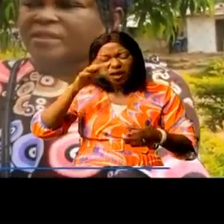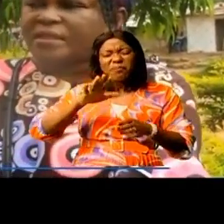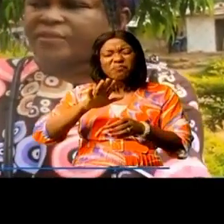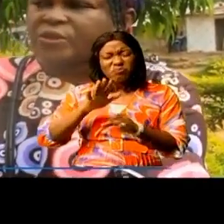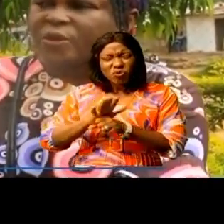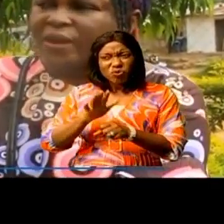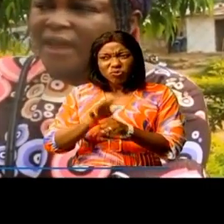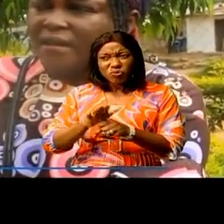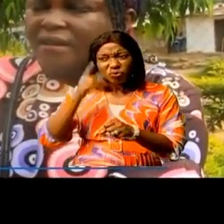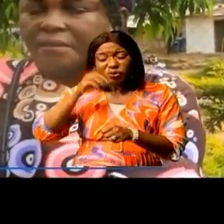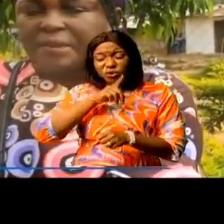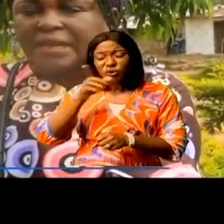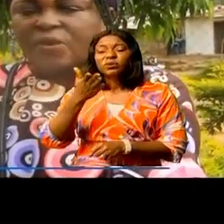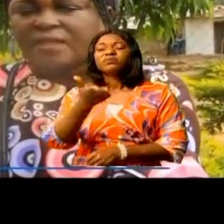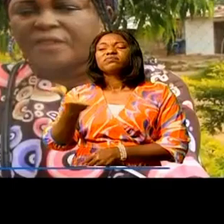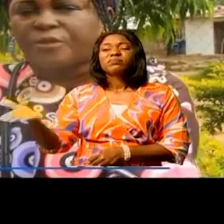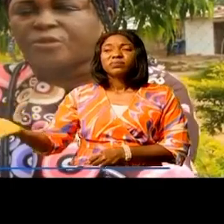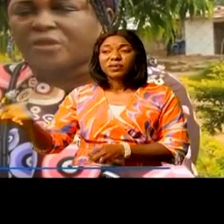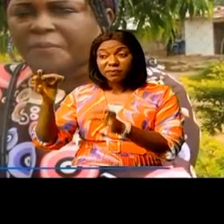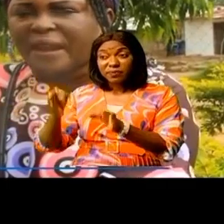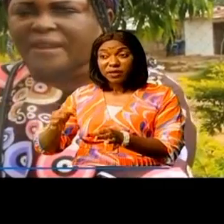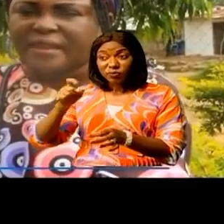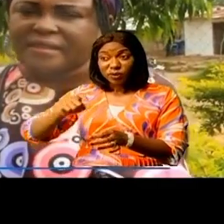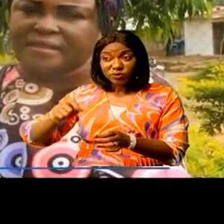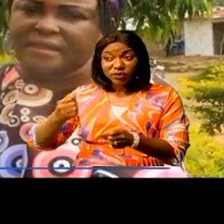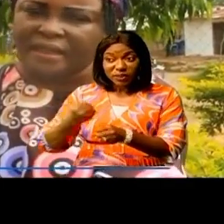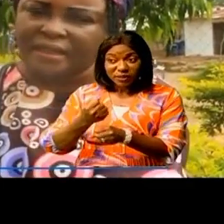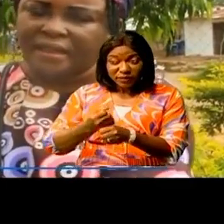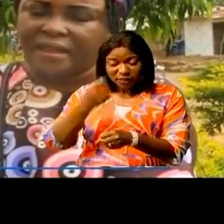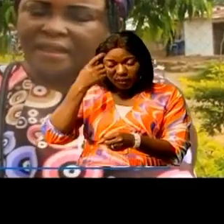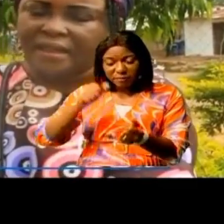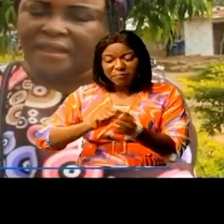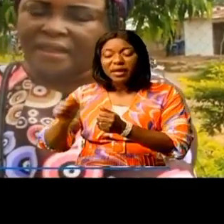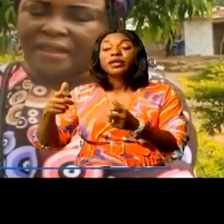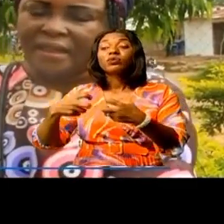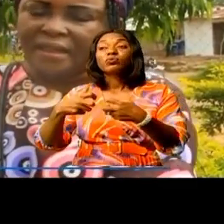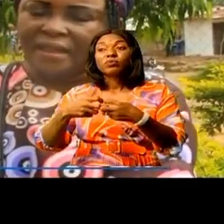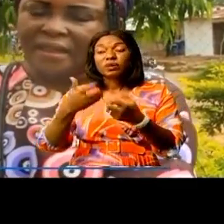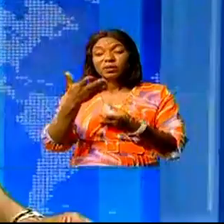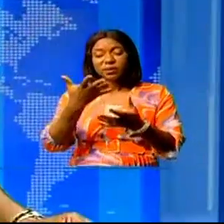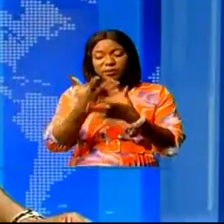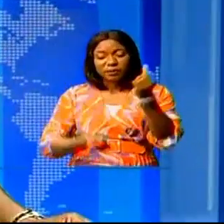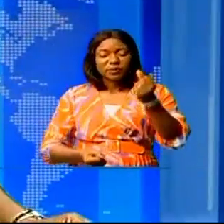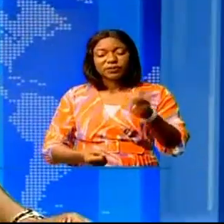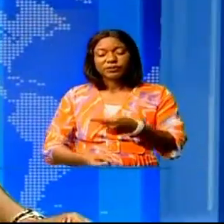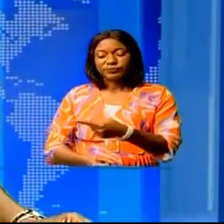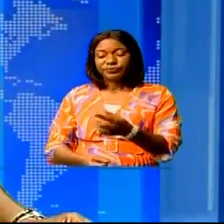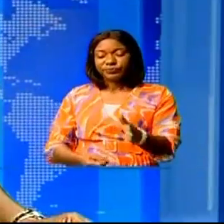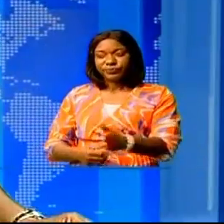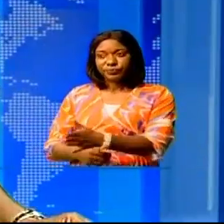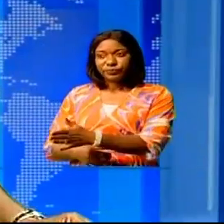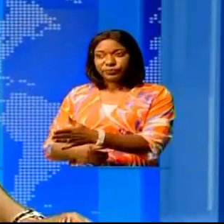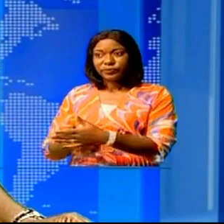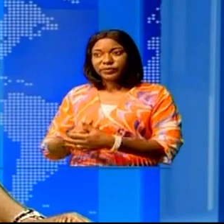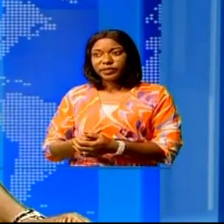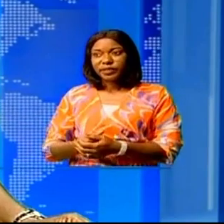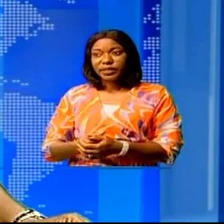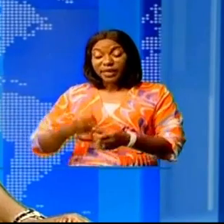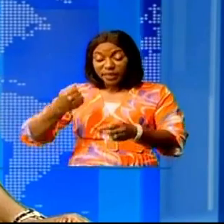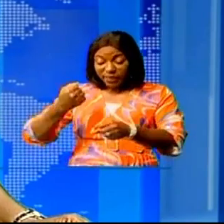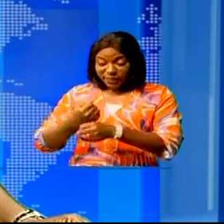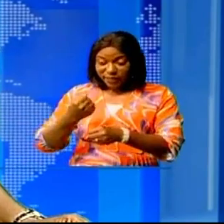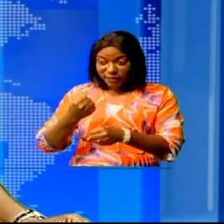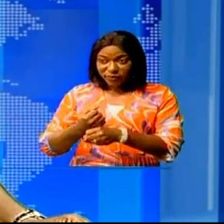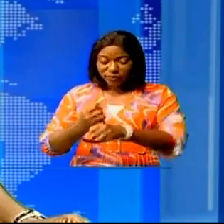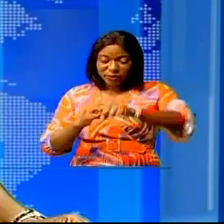tous les services sont là. Mais ça doit être fonctionné par l'électricité. Les travaux de réhabilitation du